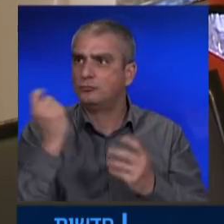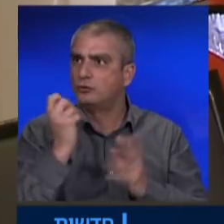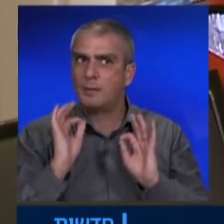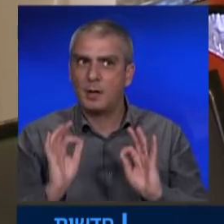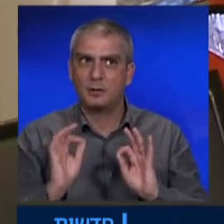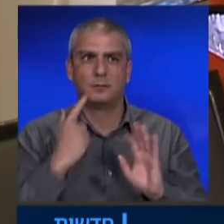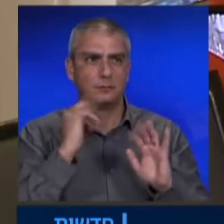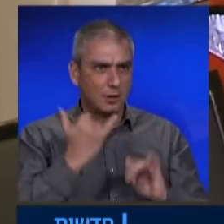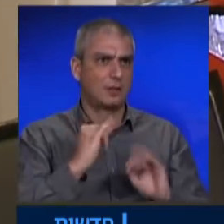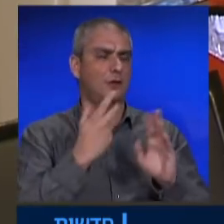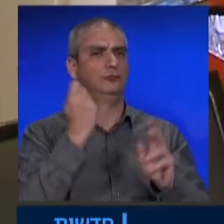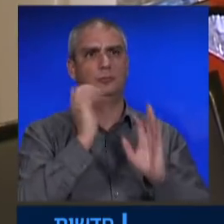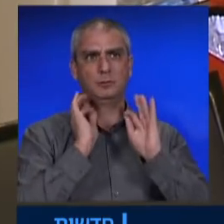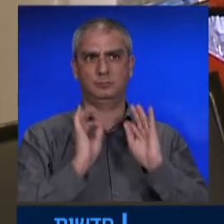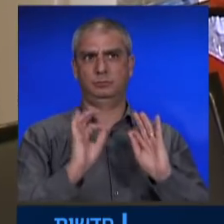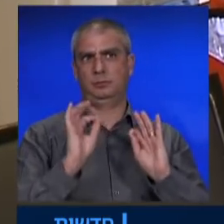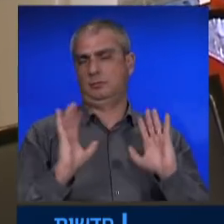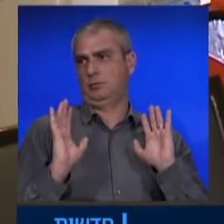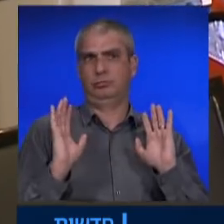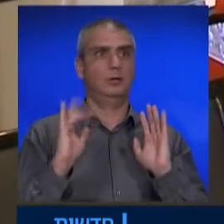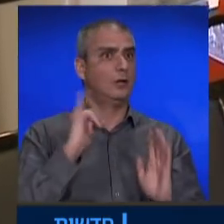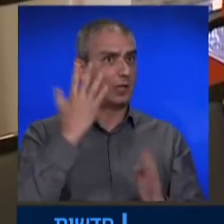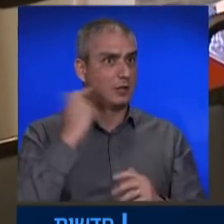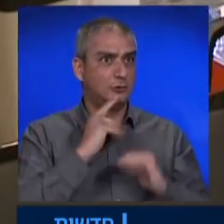עברה השבת, בסדר, זהו. כן, היה לך שקט?